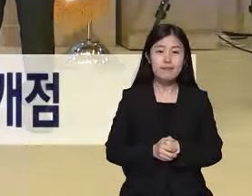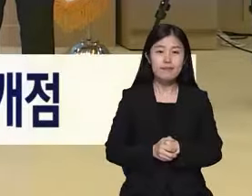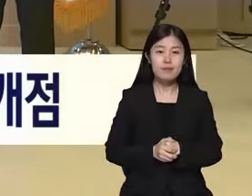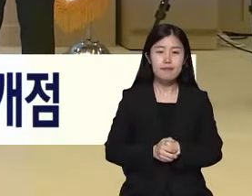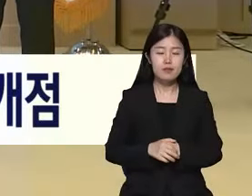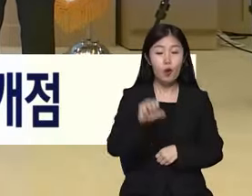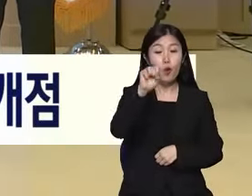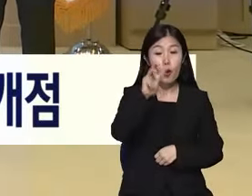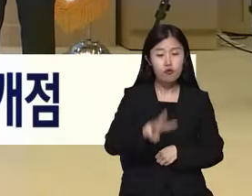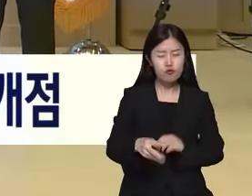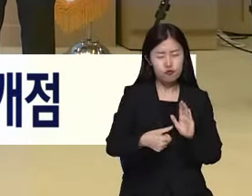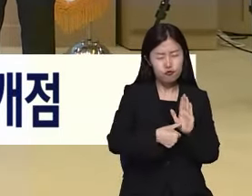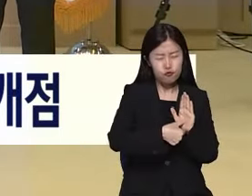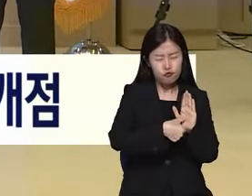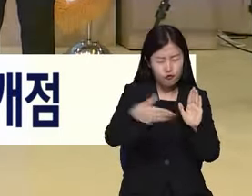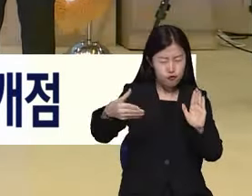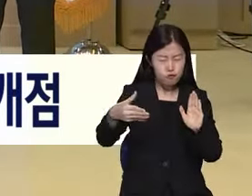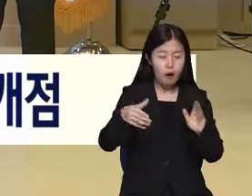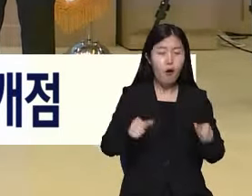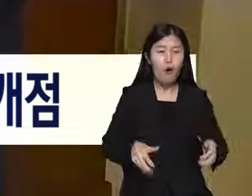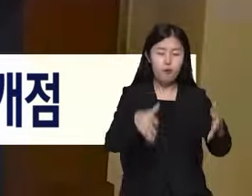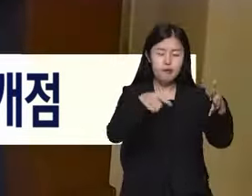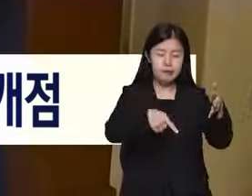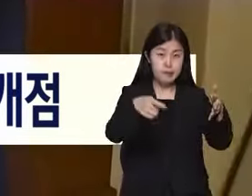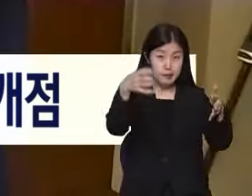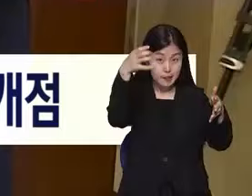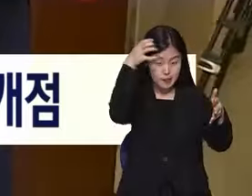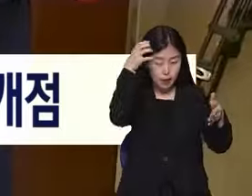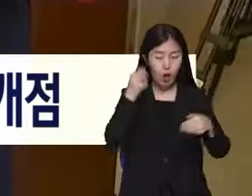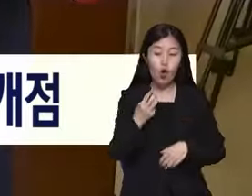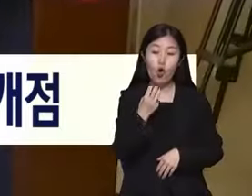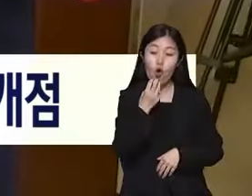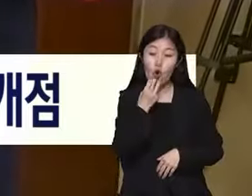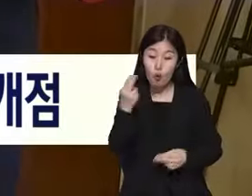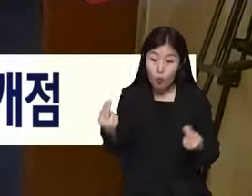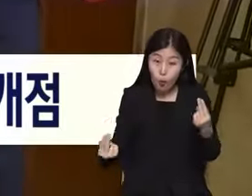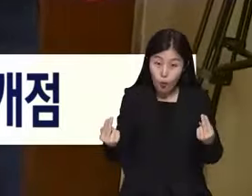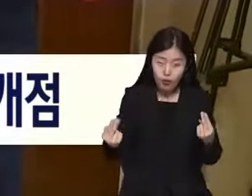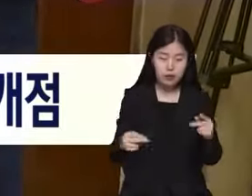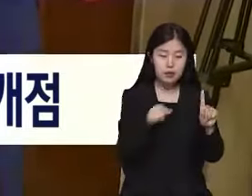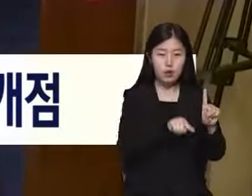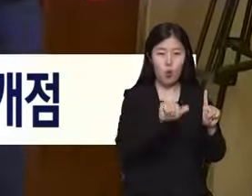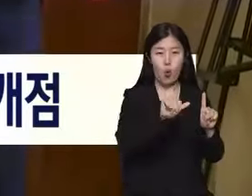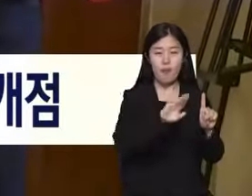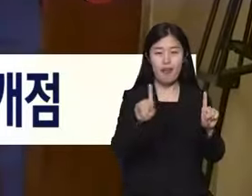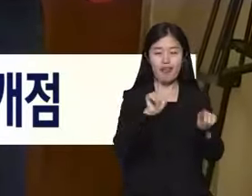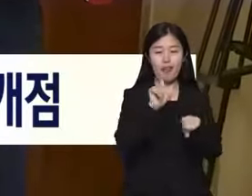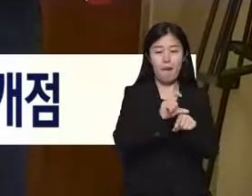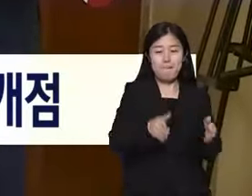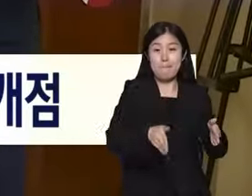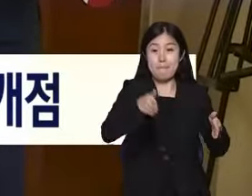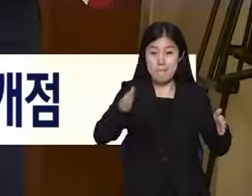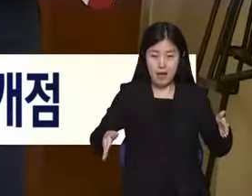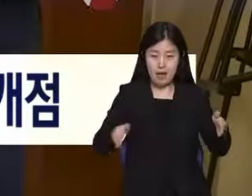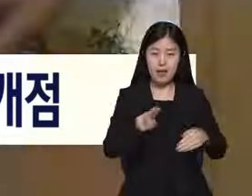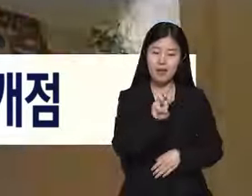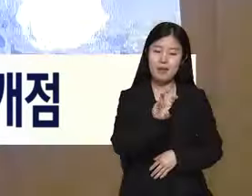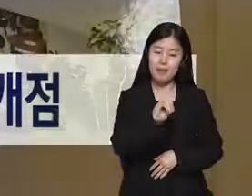하나가 될 더현대 광주는 더현대 서울보다 1.5배 큰 연면적 30만 제곱미터로